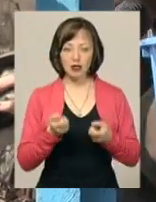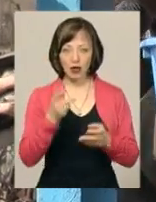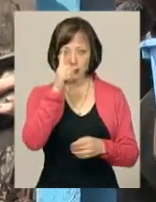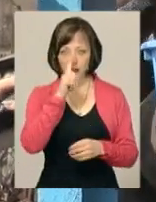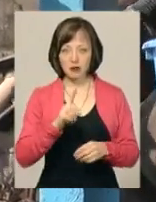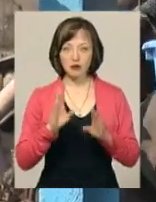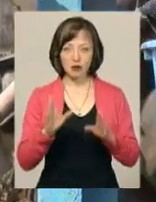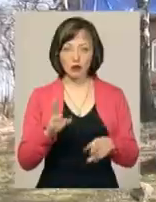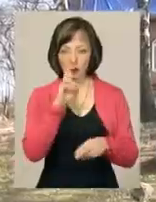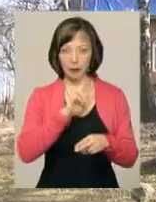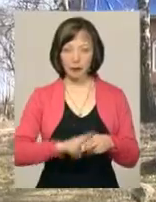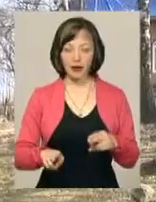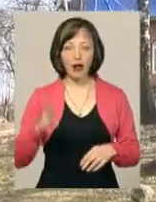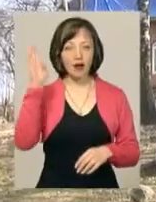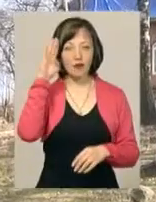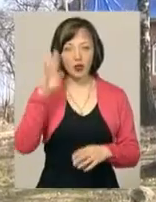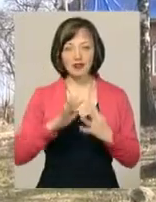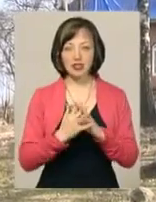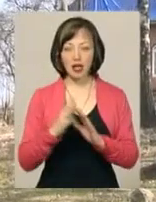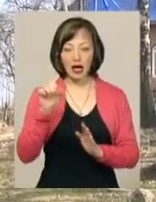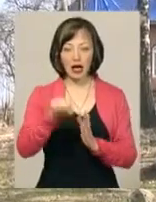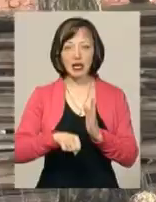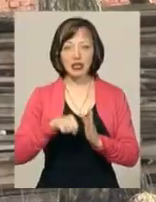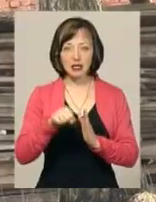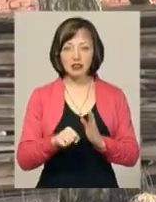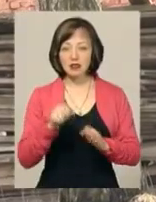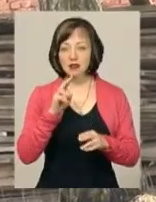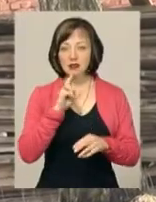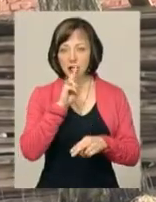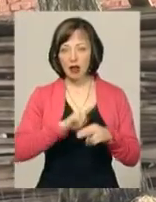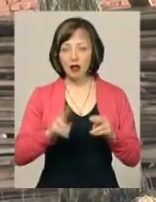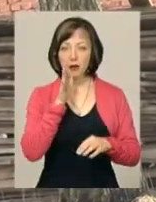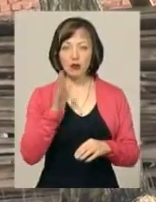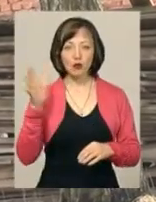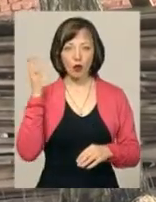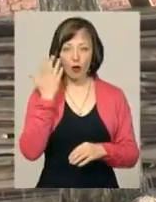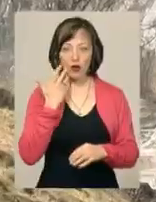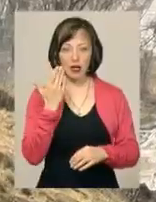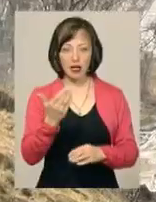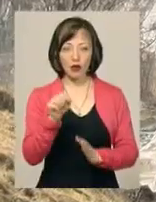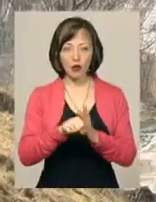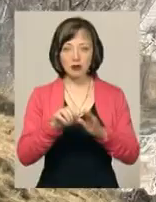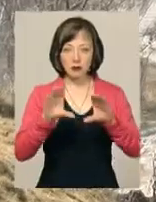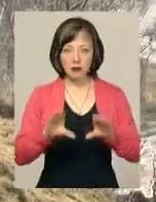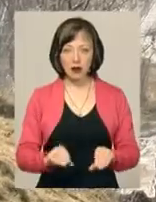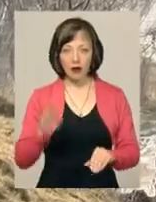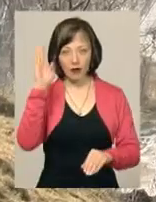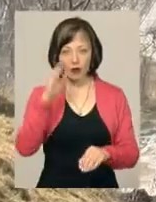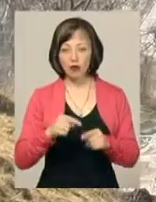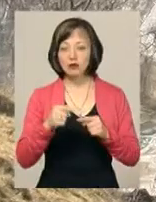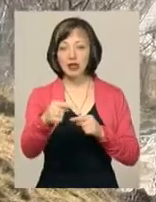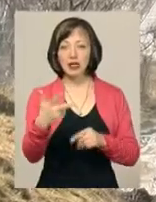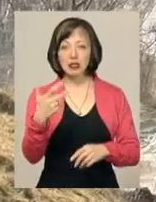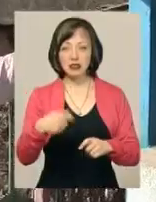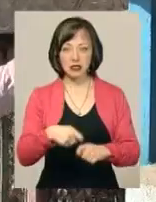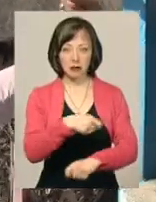вона подінеться вже. Вода в сільських криницях почала зникати 5 років тому, говорить Світлана Демкова. Коли її колодязь міліє, воду бере за 300 метрів від